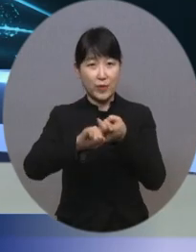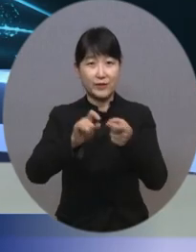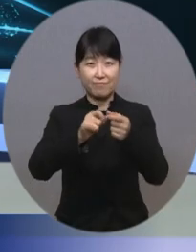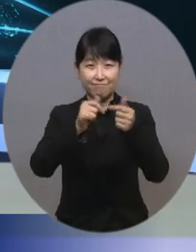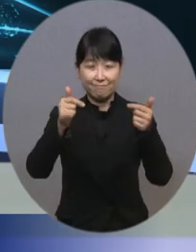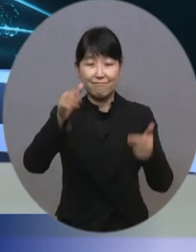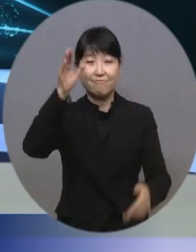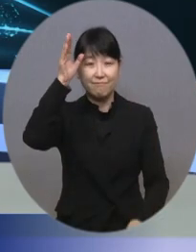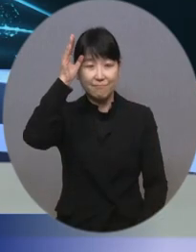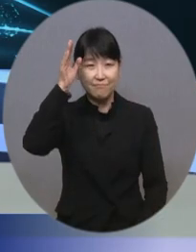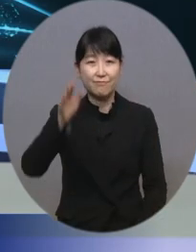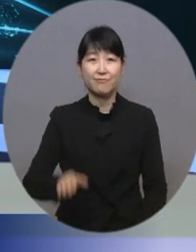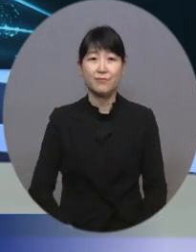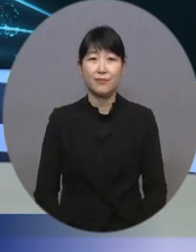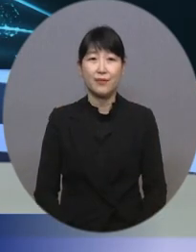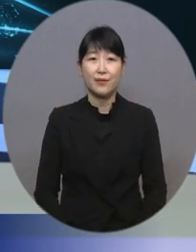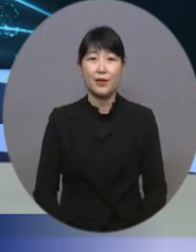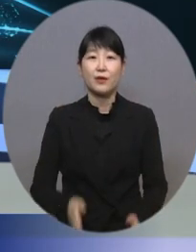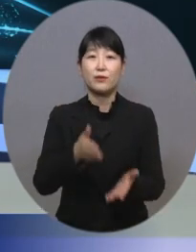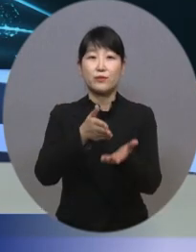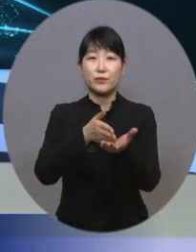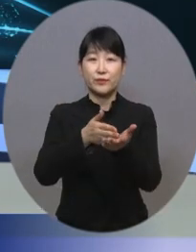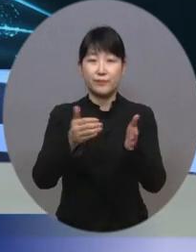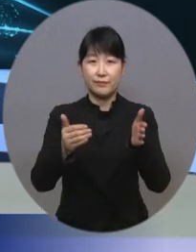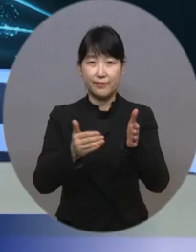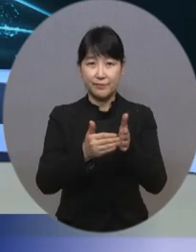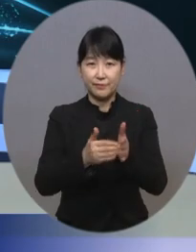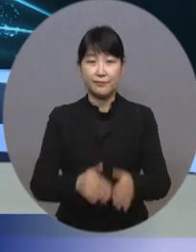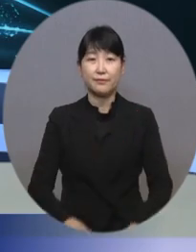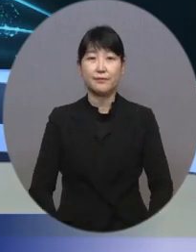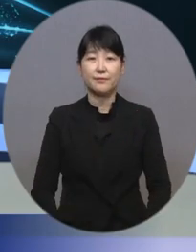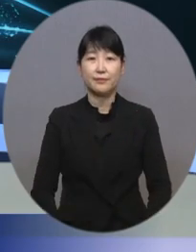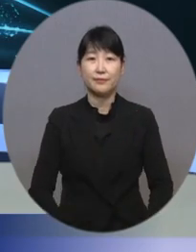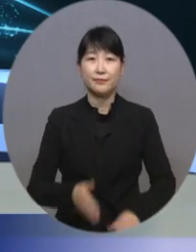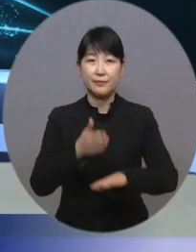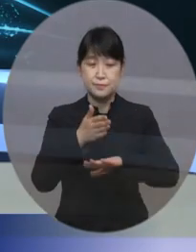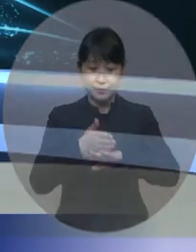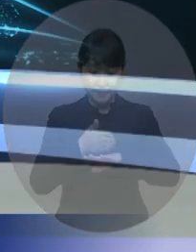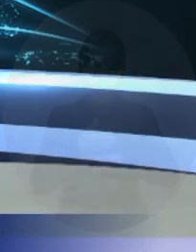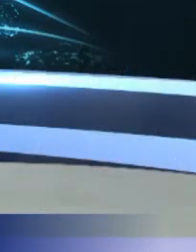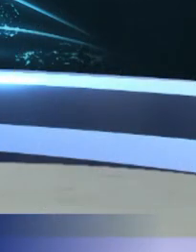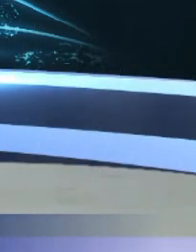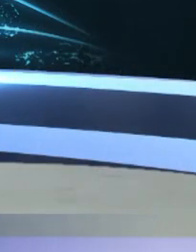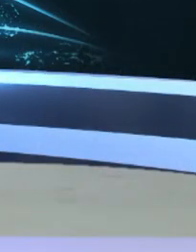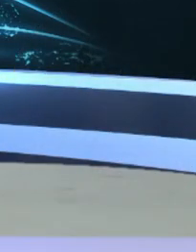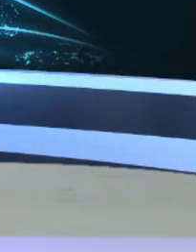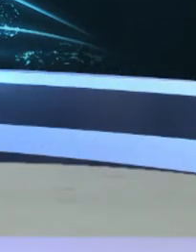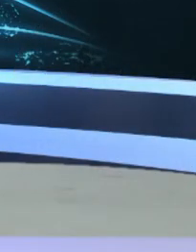바랍니다. 이상 복지TV 뉴스를 마칩니다. 시청해주신 여러분 고맙습니다.